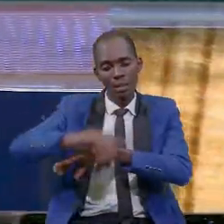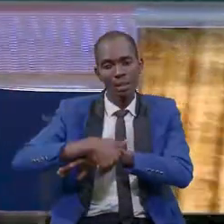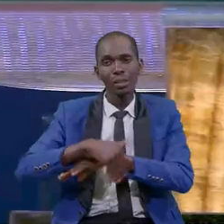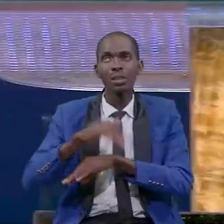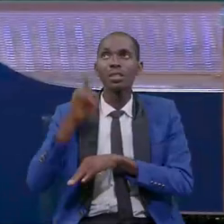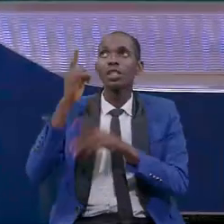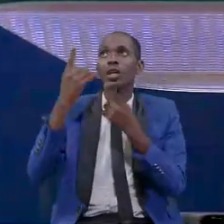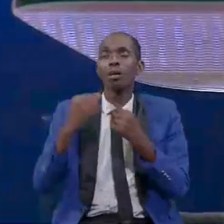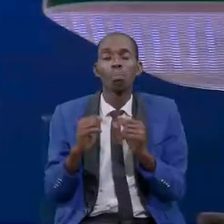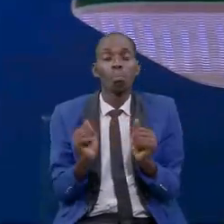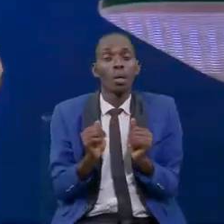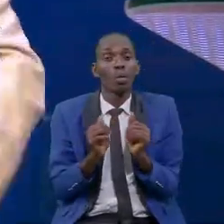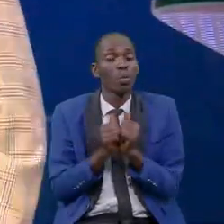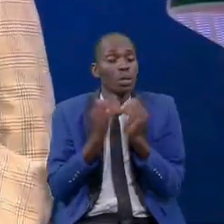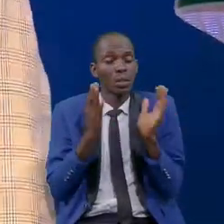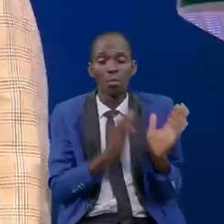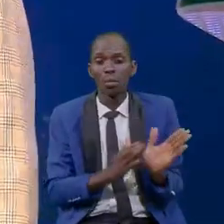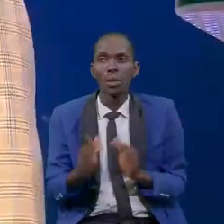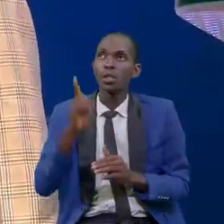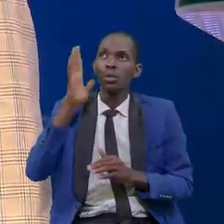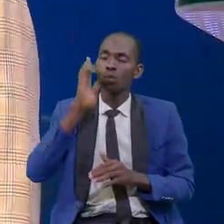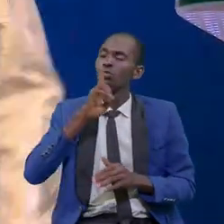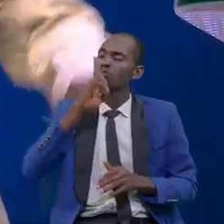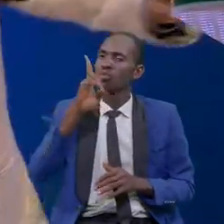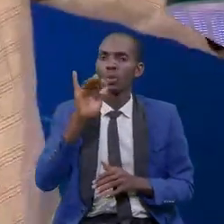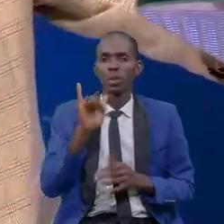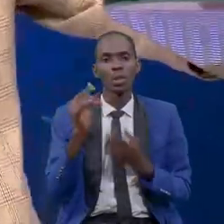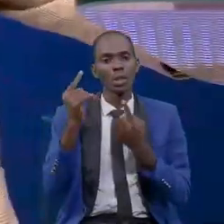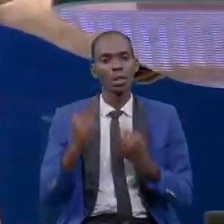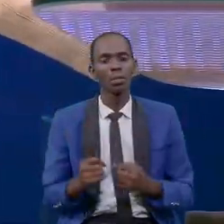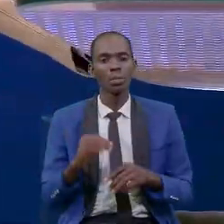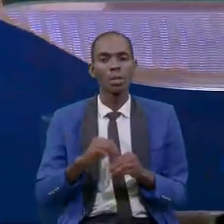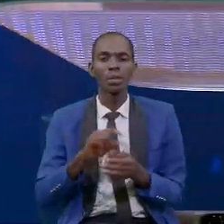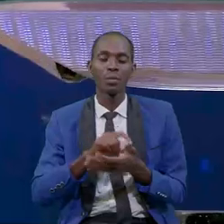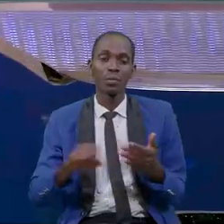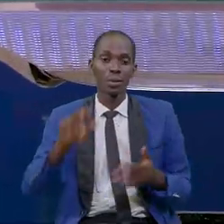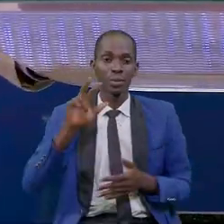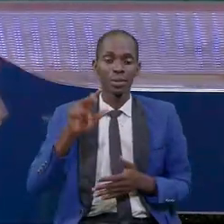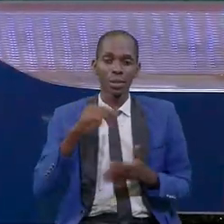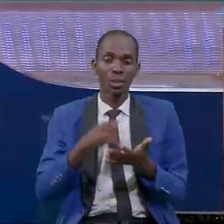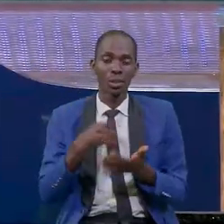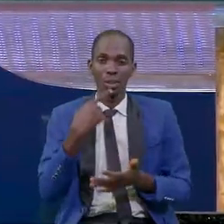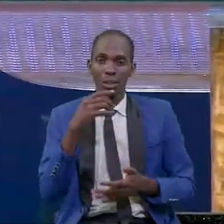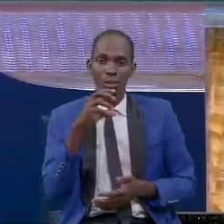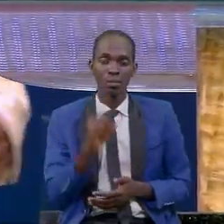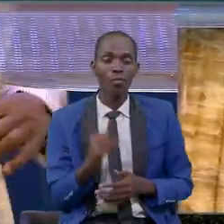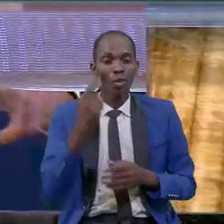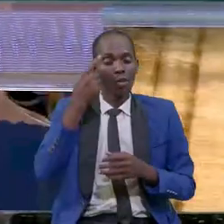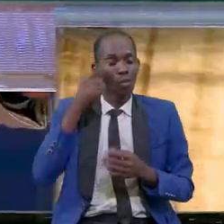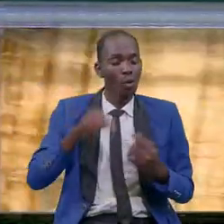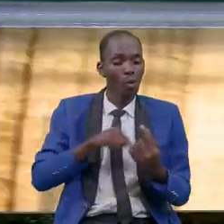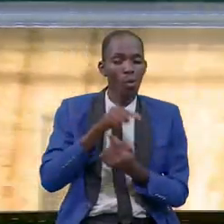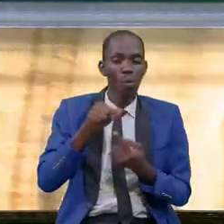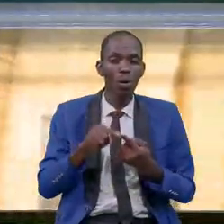1 Thessaloniciens, chapitre 2, verset 1. Verset 2, verset